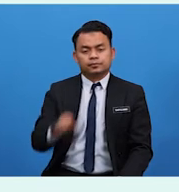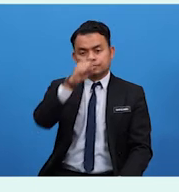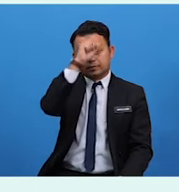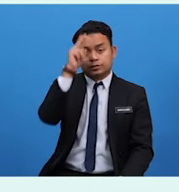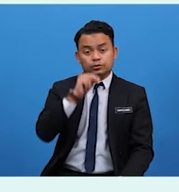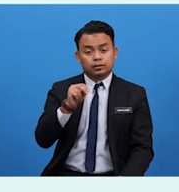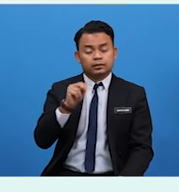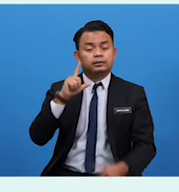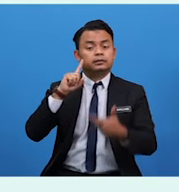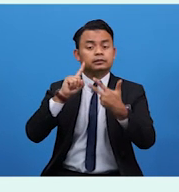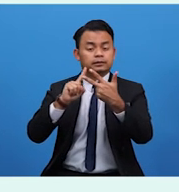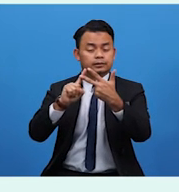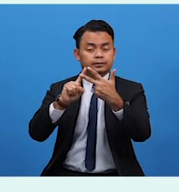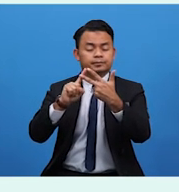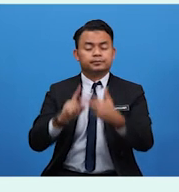Soalan ketiga,